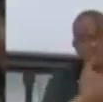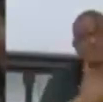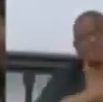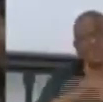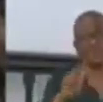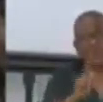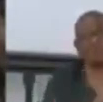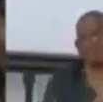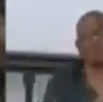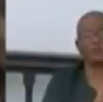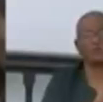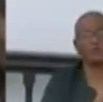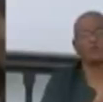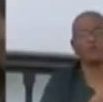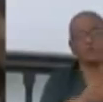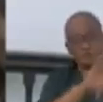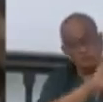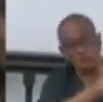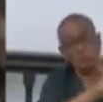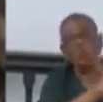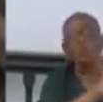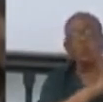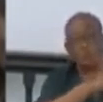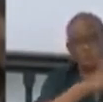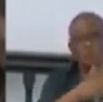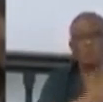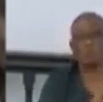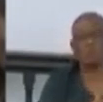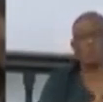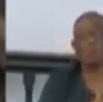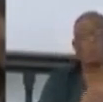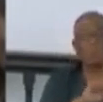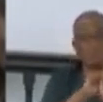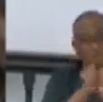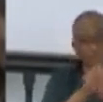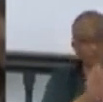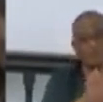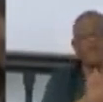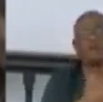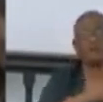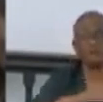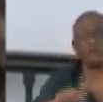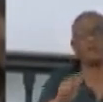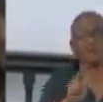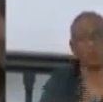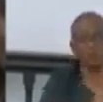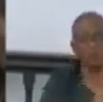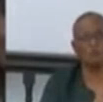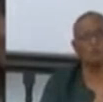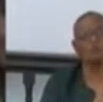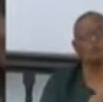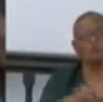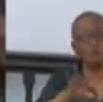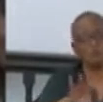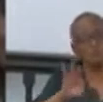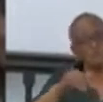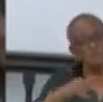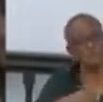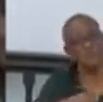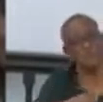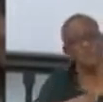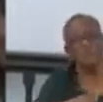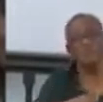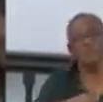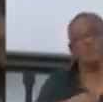Presidenti Chandrika Prasad Santokhi atap 1 Oktober di Sade Pristeri in Bijos of Kondre afasi fa aport monif gralante